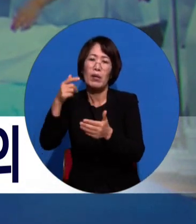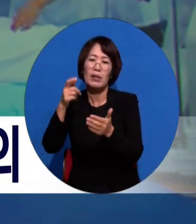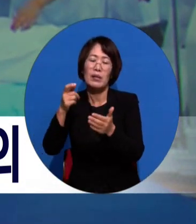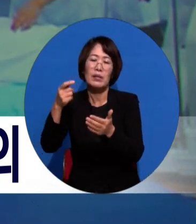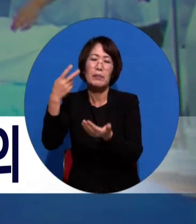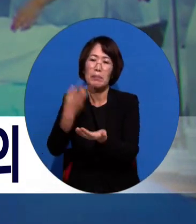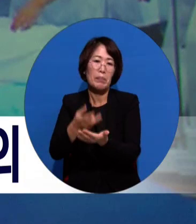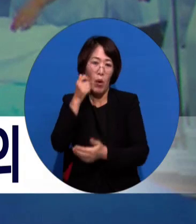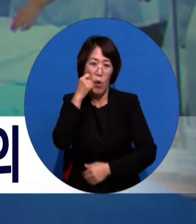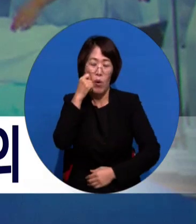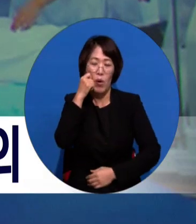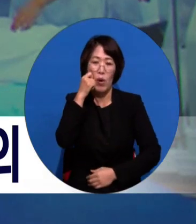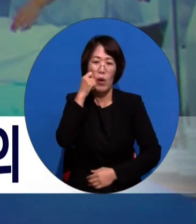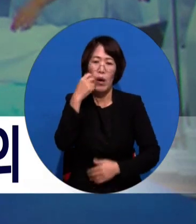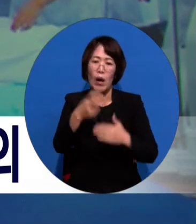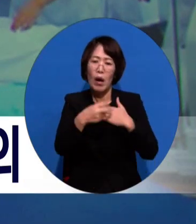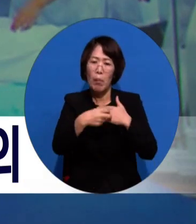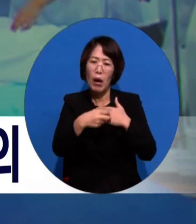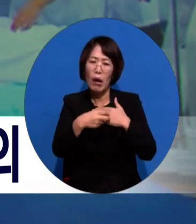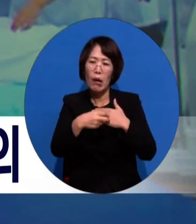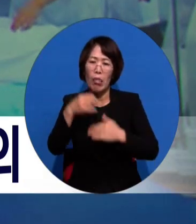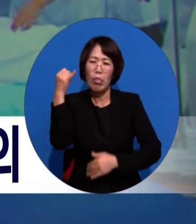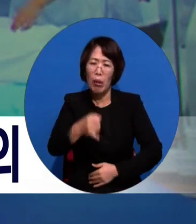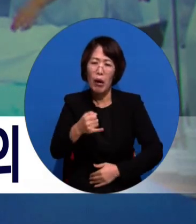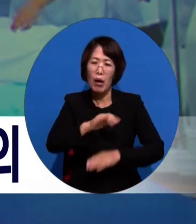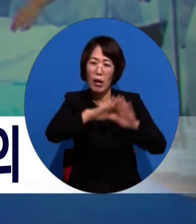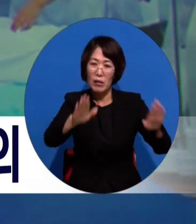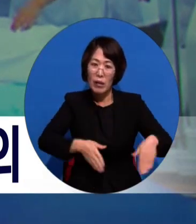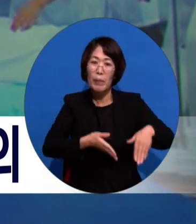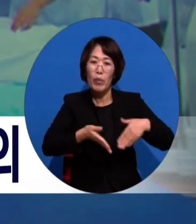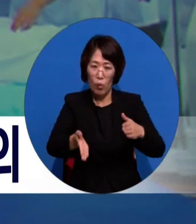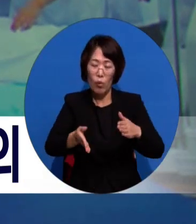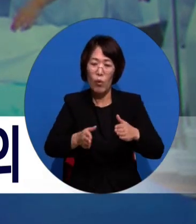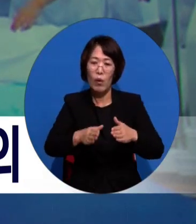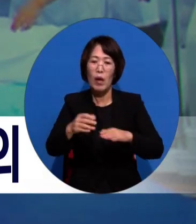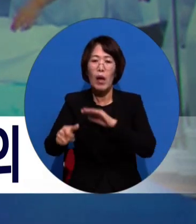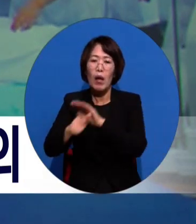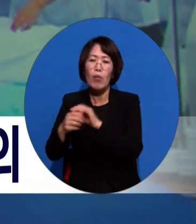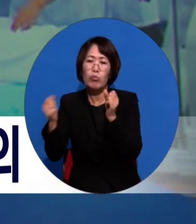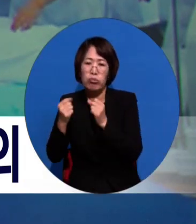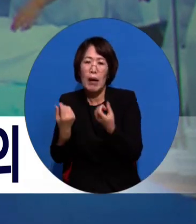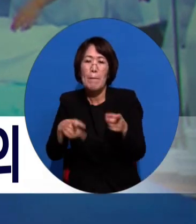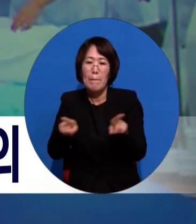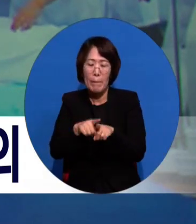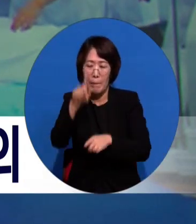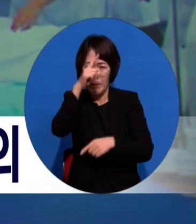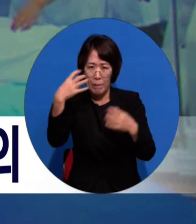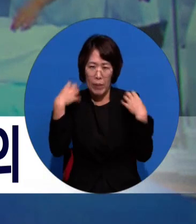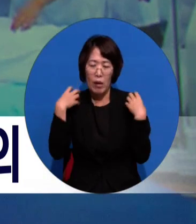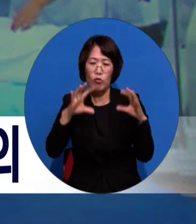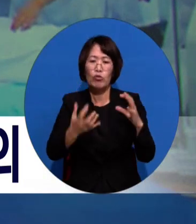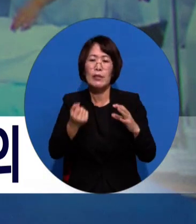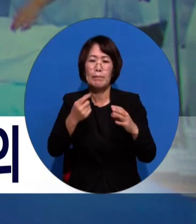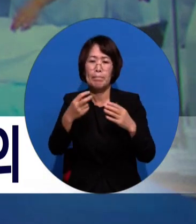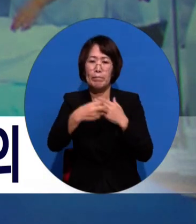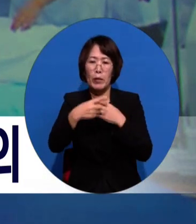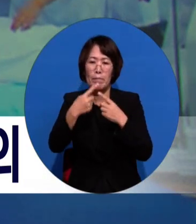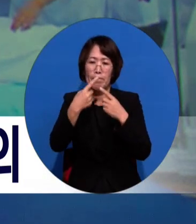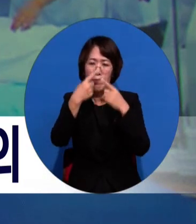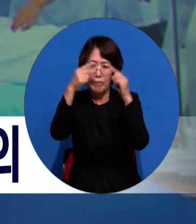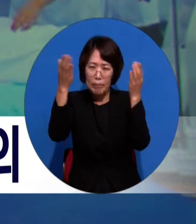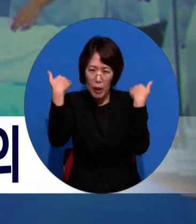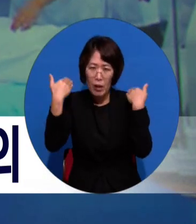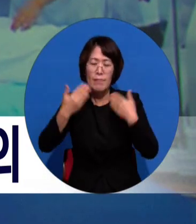있습니다. 의료 최대 취약지로 꼽히는 전라남도가 경상북도와 함께 정부에 국립의대 신설을